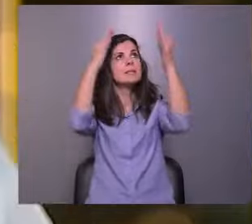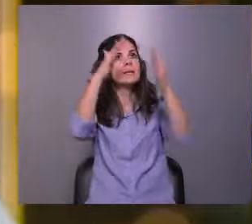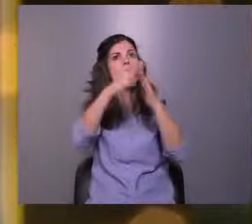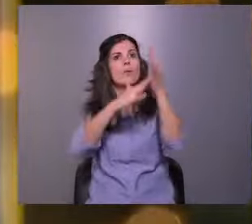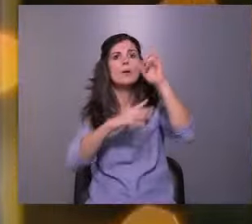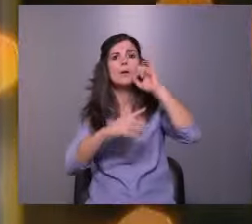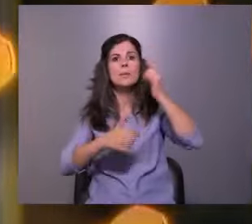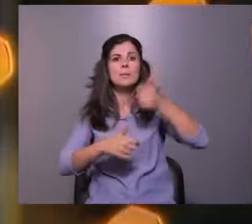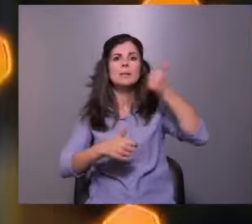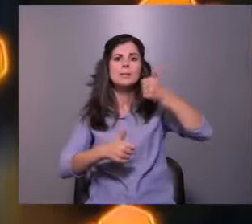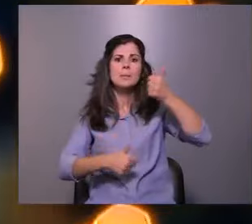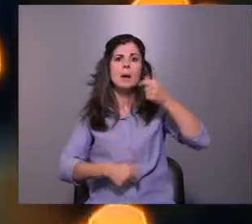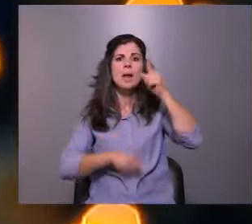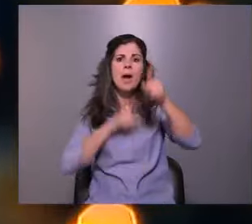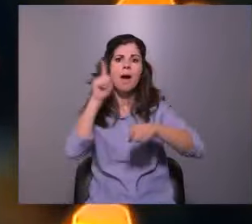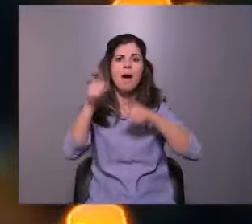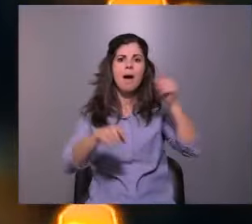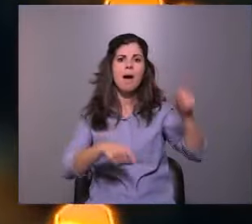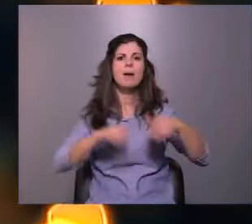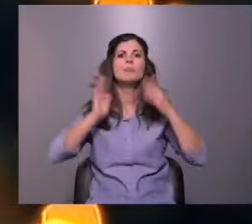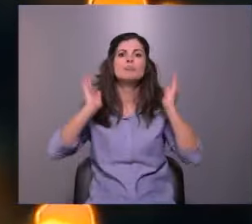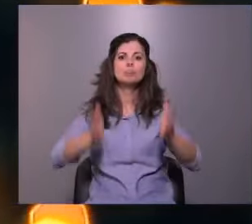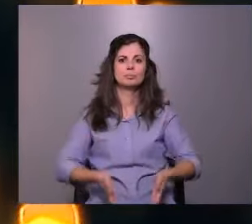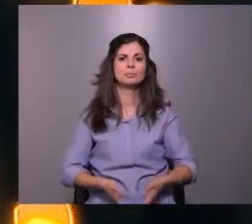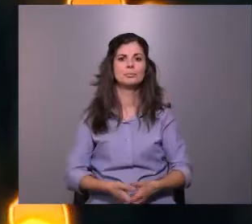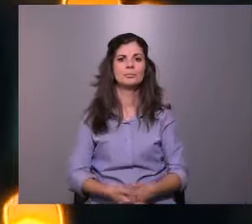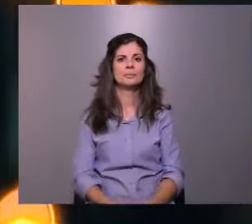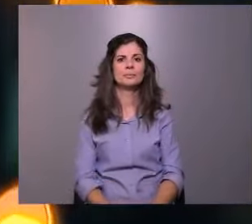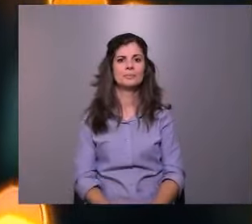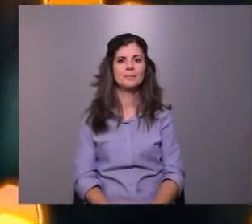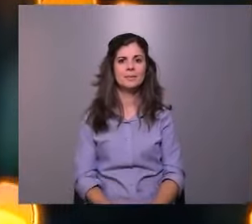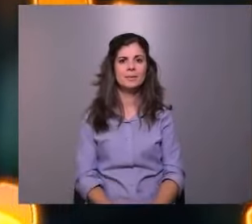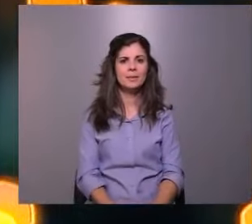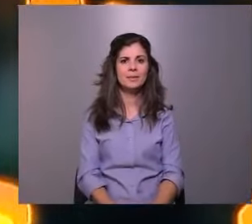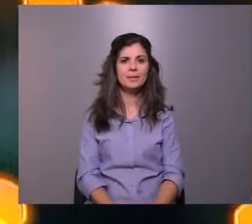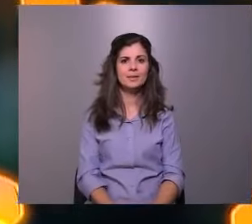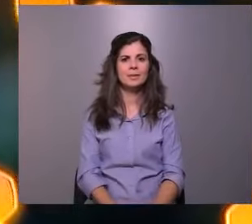Maria, concebida sem pecado.